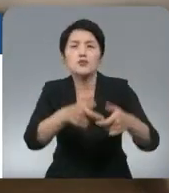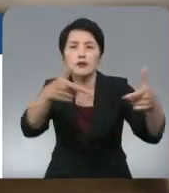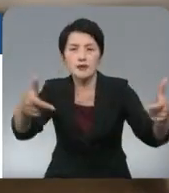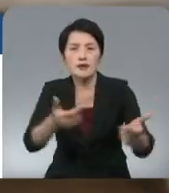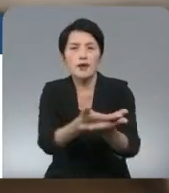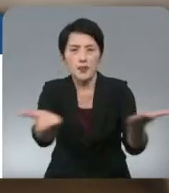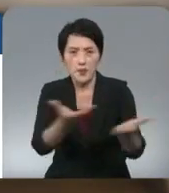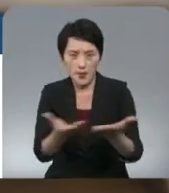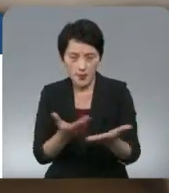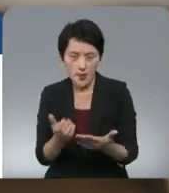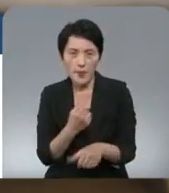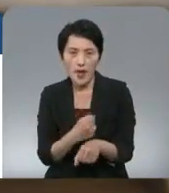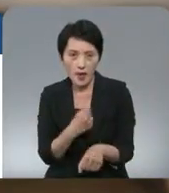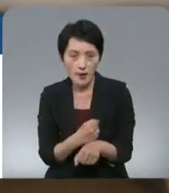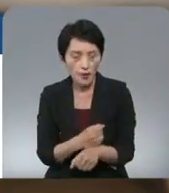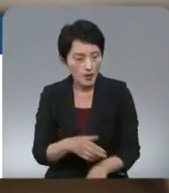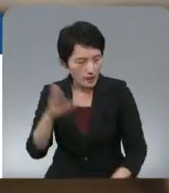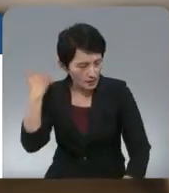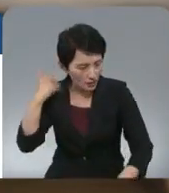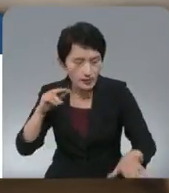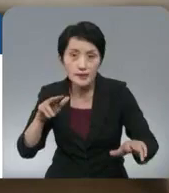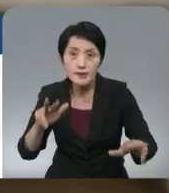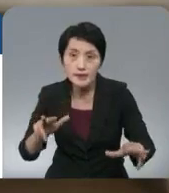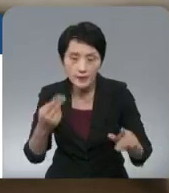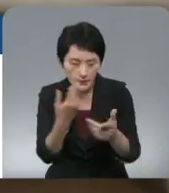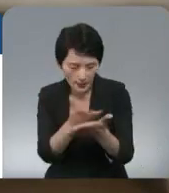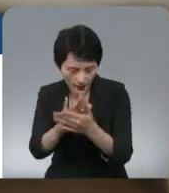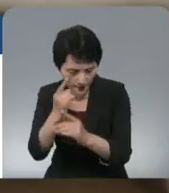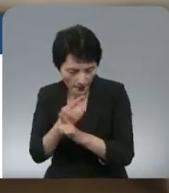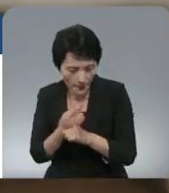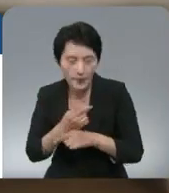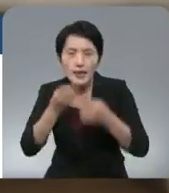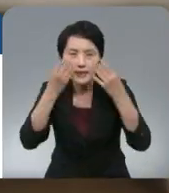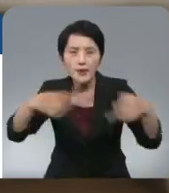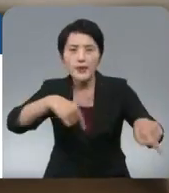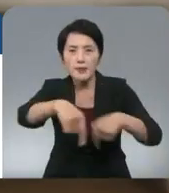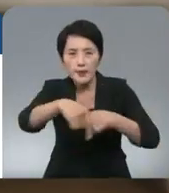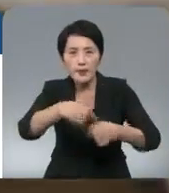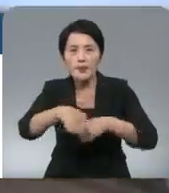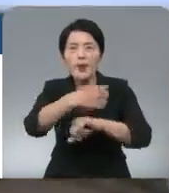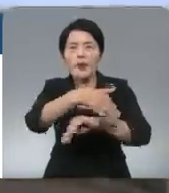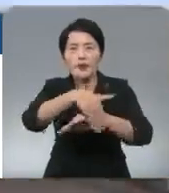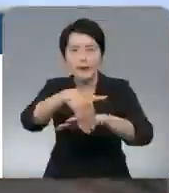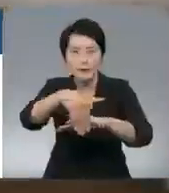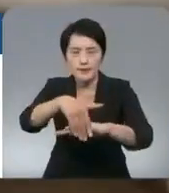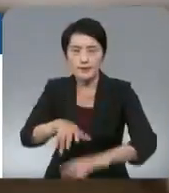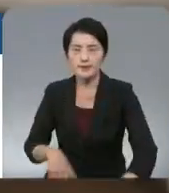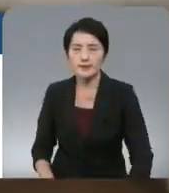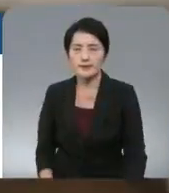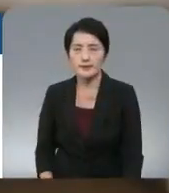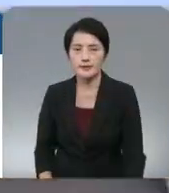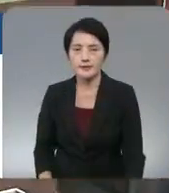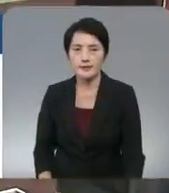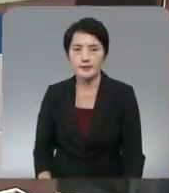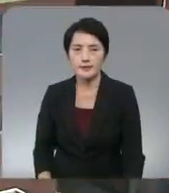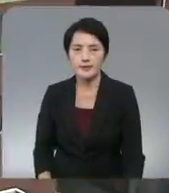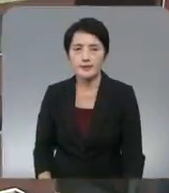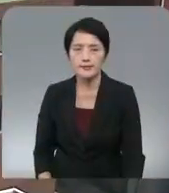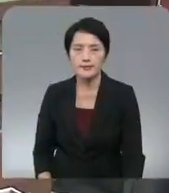darunter 500.000 in suhl zur verfügung gestellt werden der für wirtschaft zuständige vize